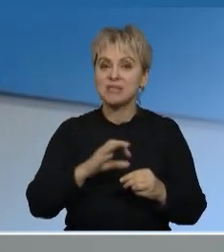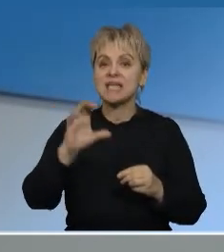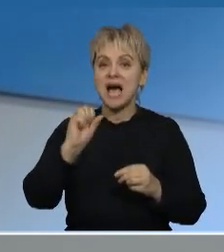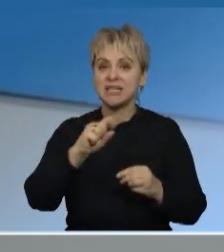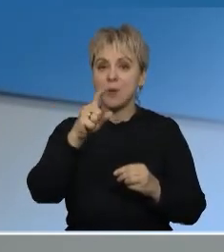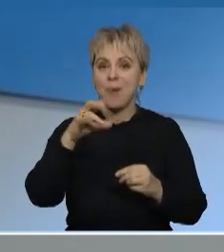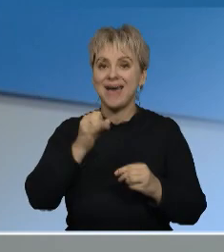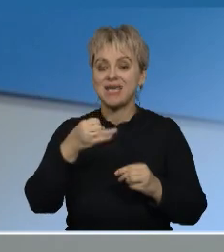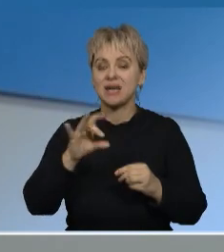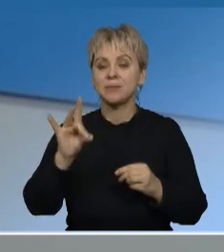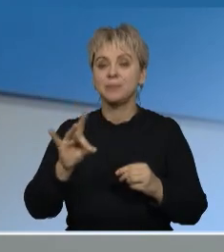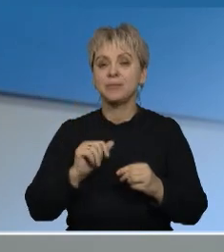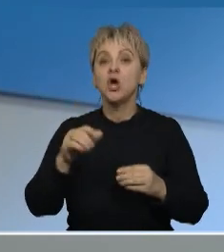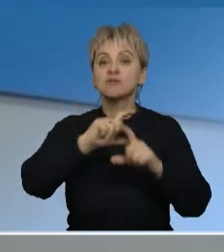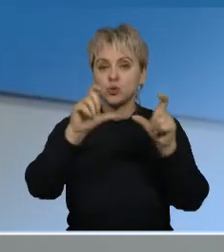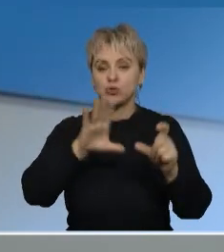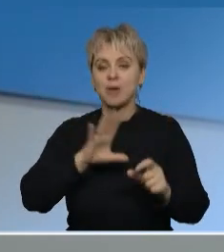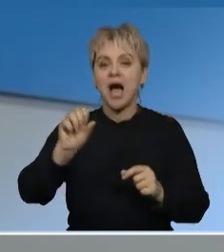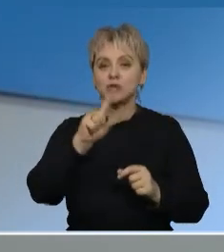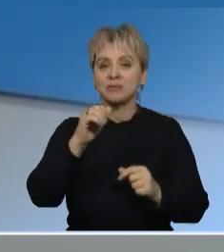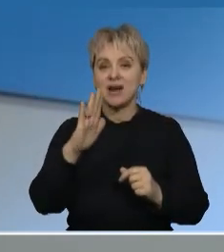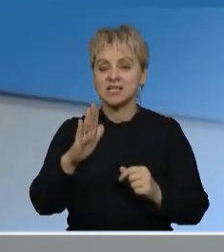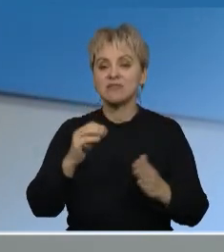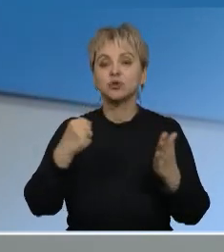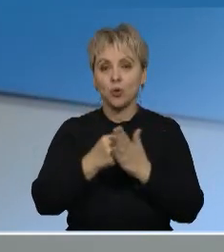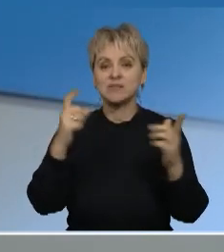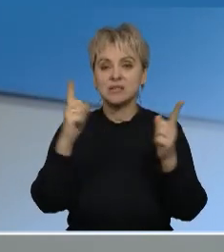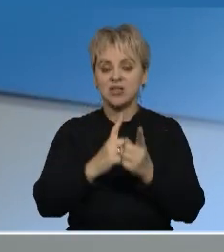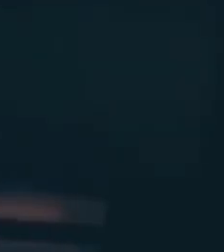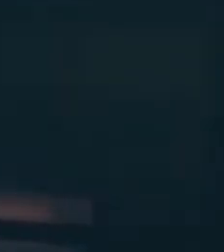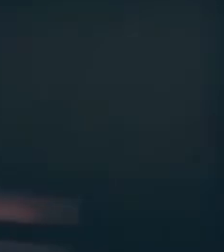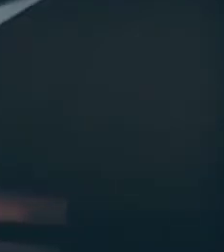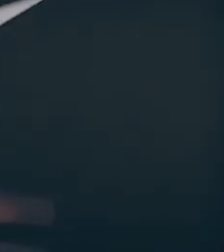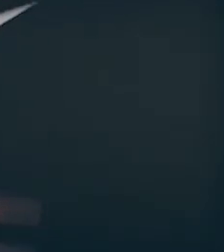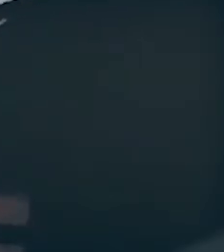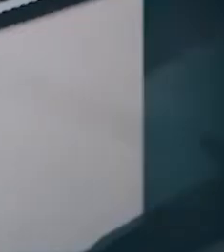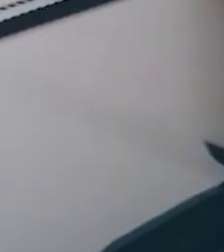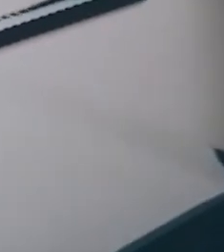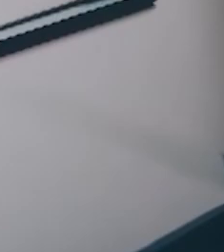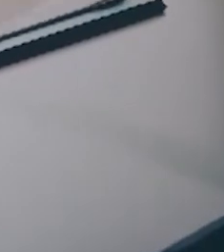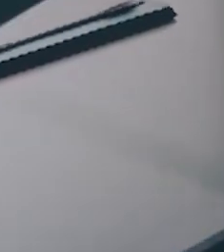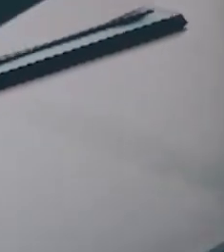области Андрей Майер. В студии был Артем Тарасов. До встречи.